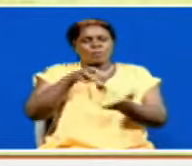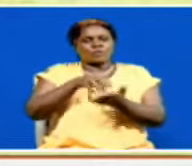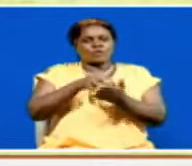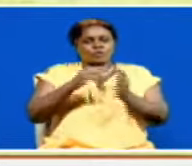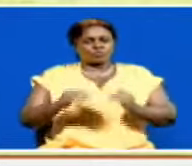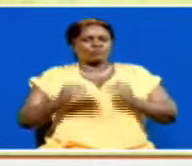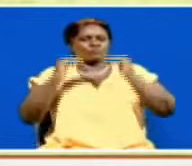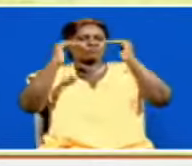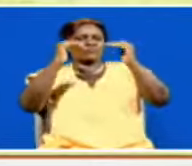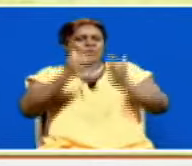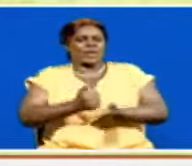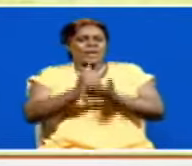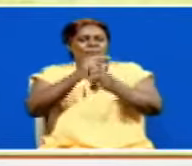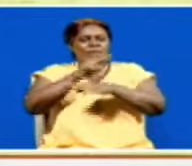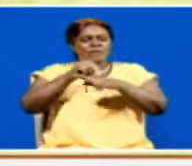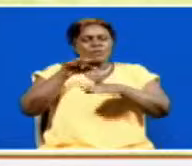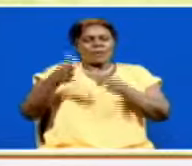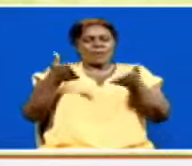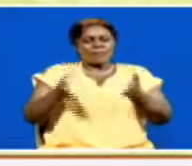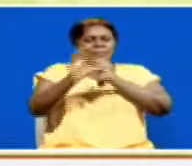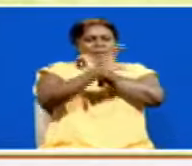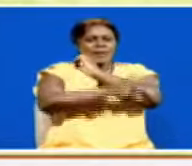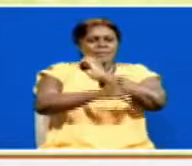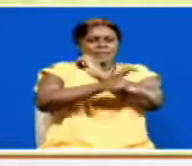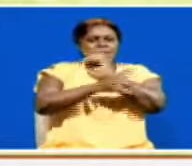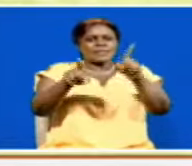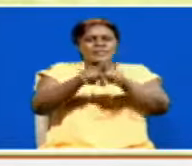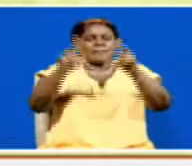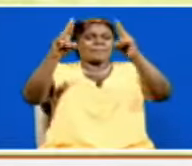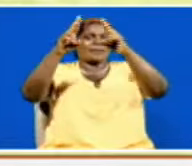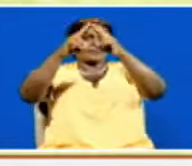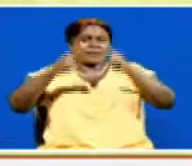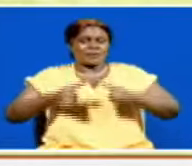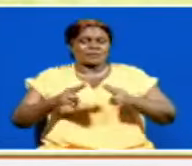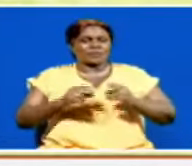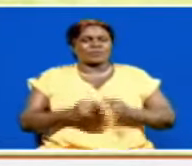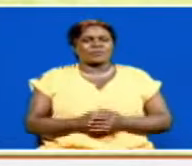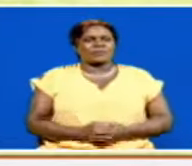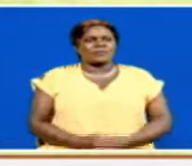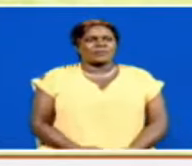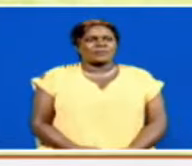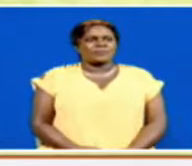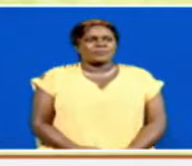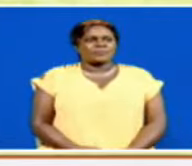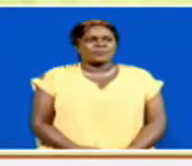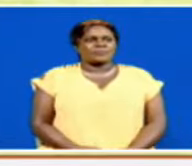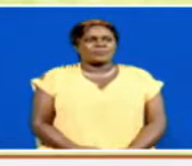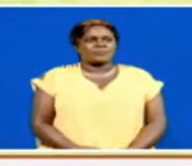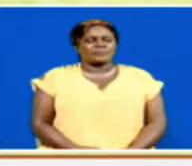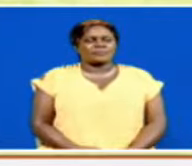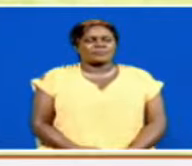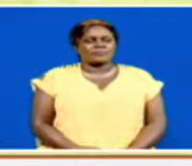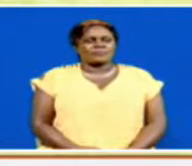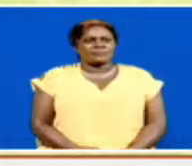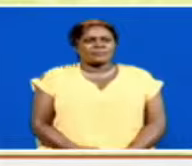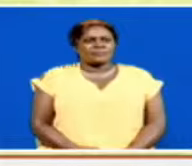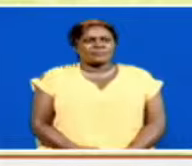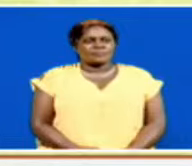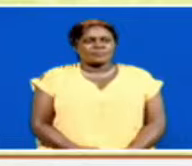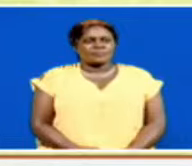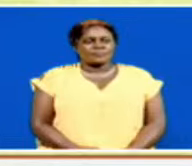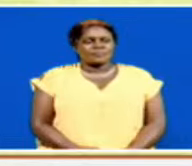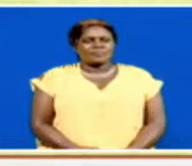ligi za juu kusaidia timu zao hapa nchini Kenya na vile vile kimataifa. Jeff Mogire, KTN News, ugani Mahanga,